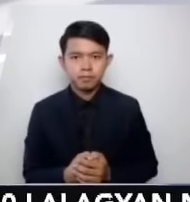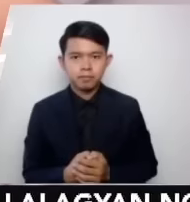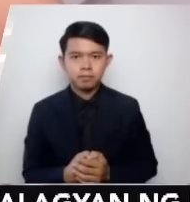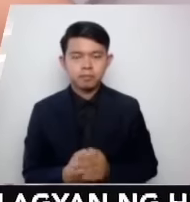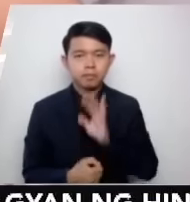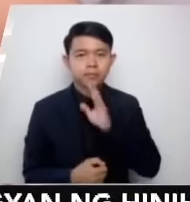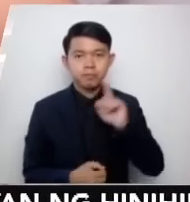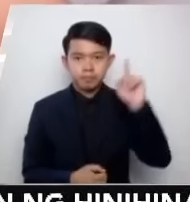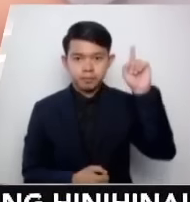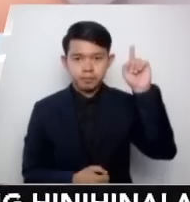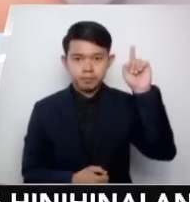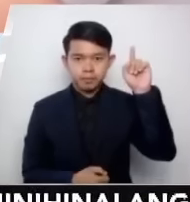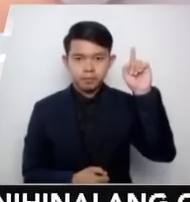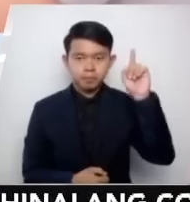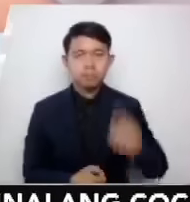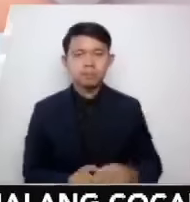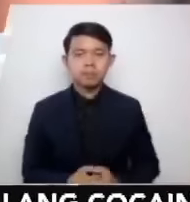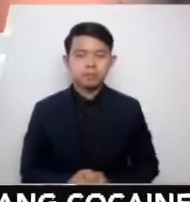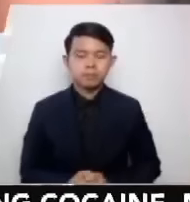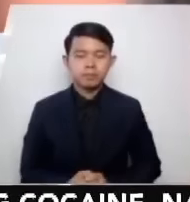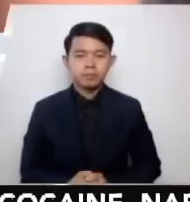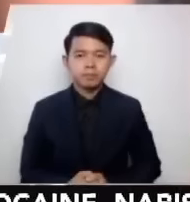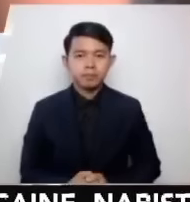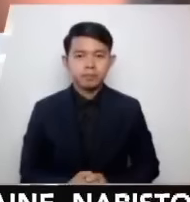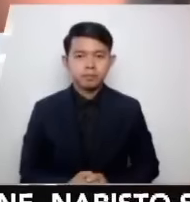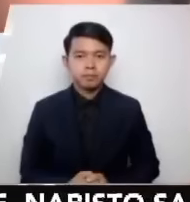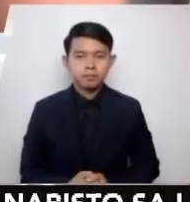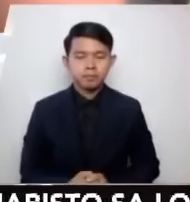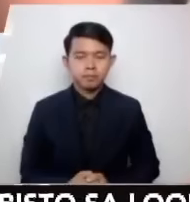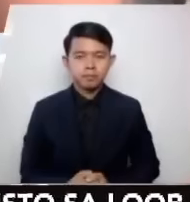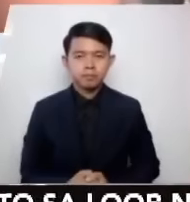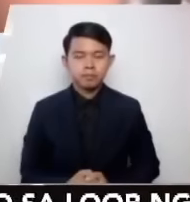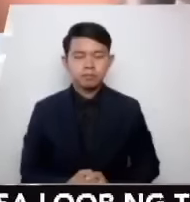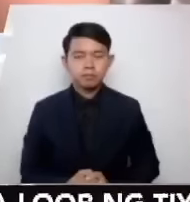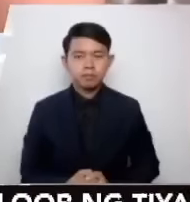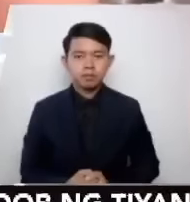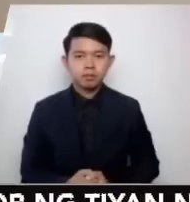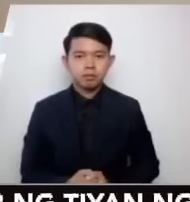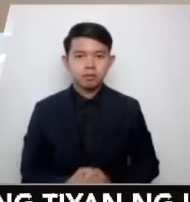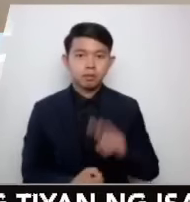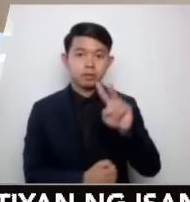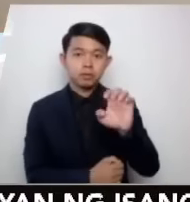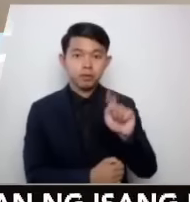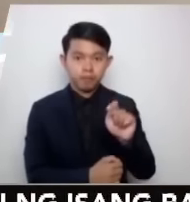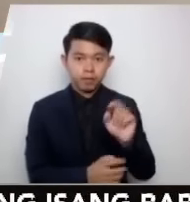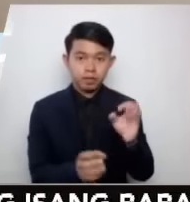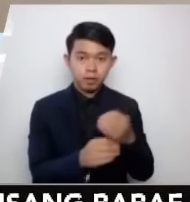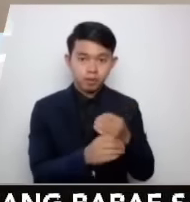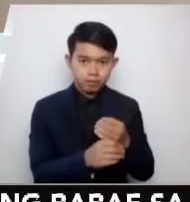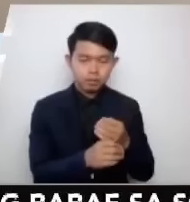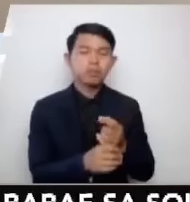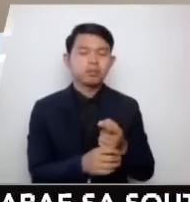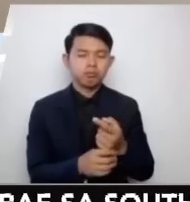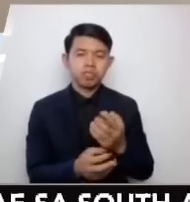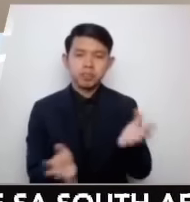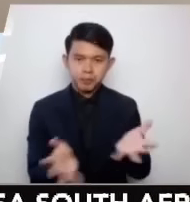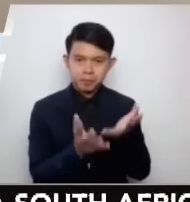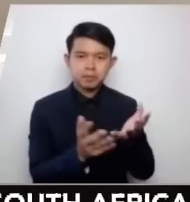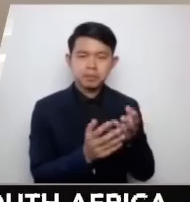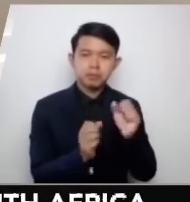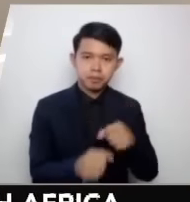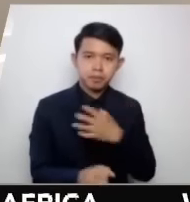iro. Nanawagan ang City Veterinary Office sa may-ari ng aso na magsampa ng formal na reklamo para sa pagsasagawa ng malalim